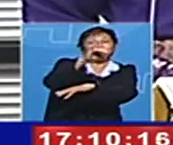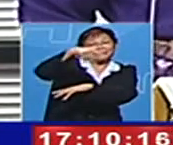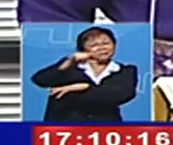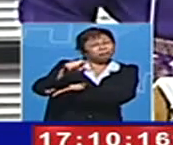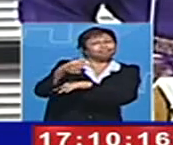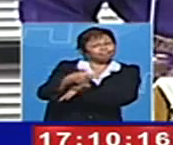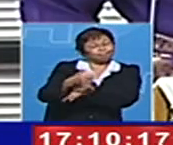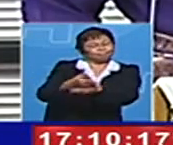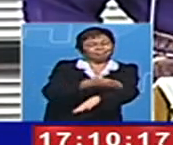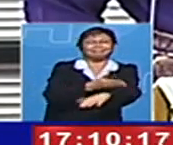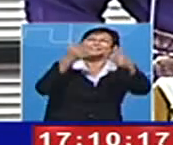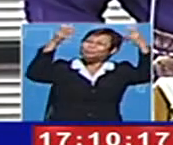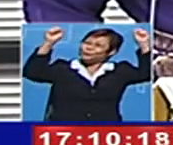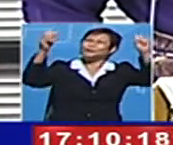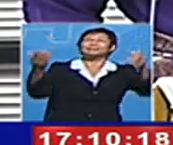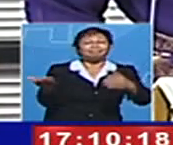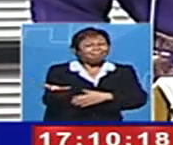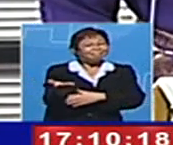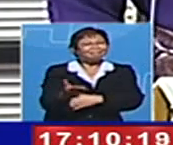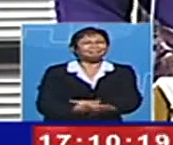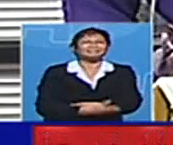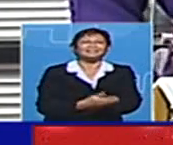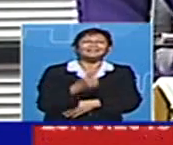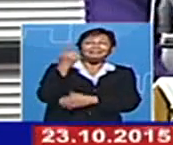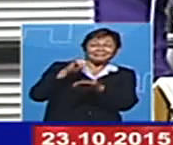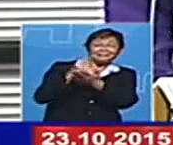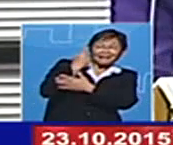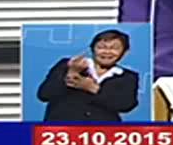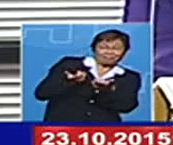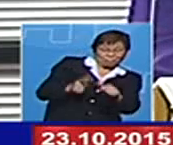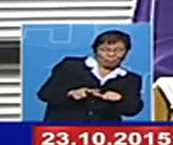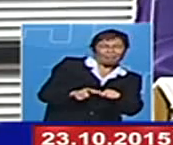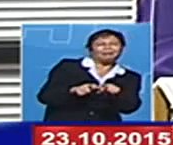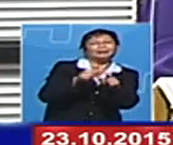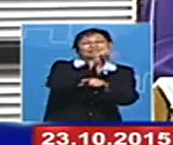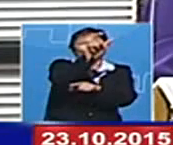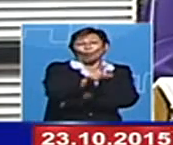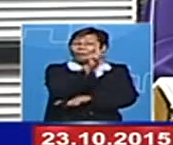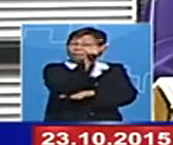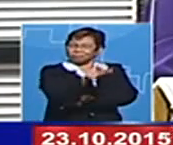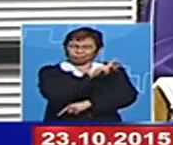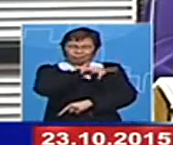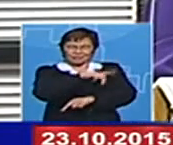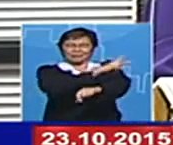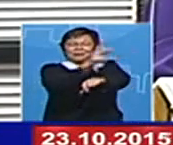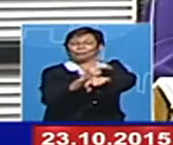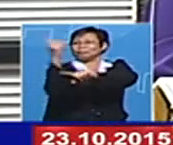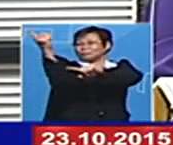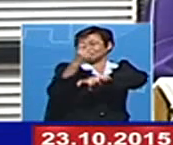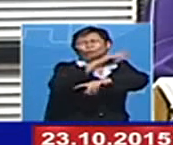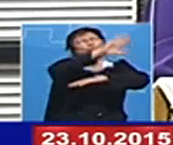ini tuan yang dipertua jikalau senario Tadi hanya merujuk P seorang pemilik kebun secara